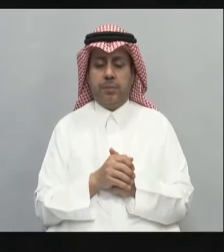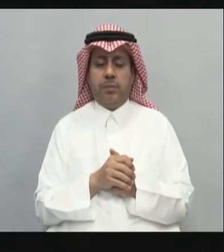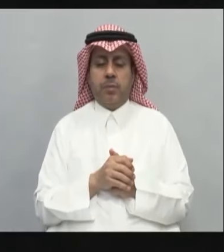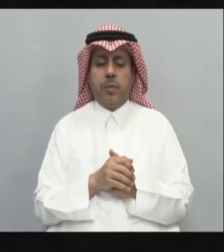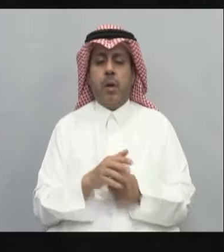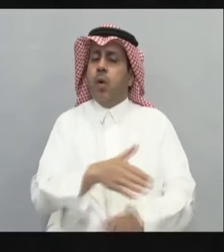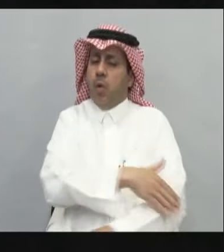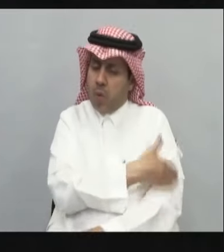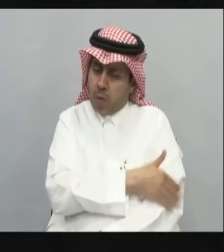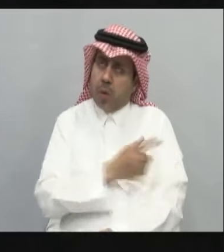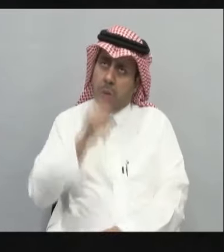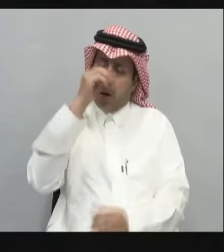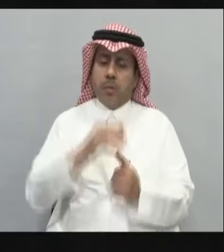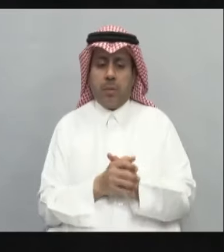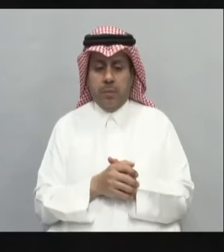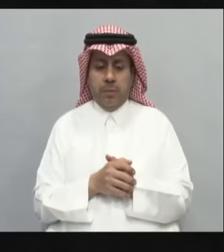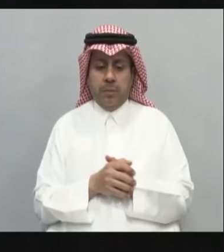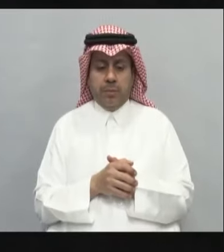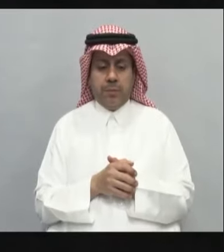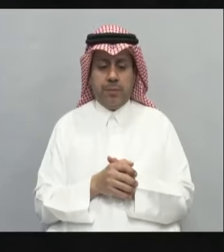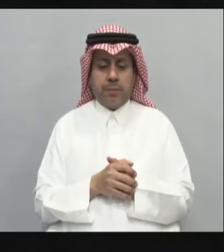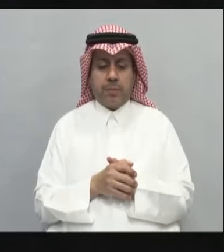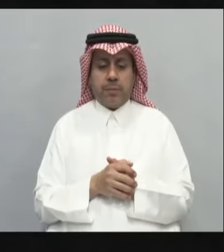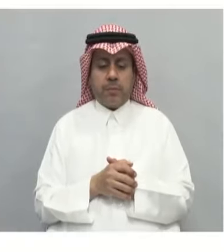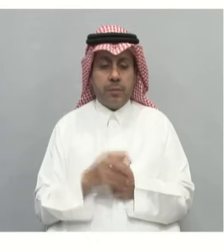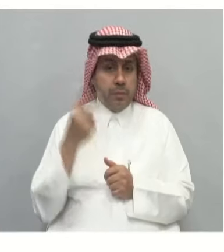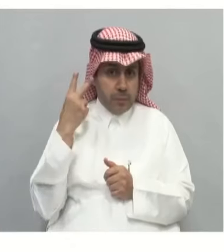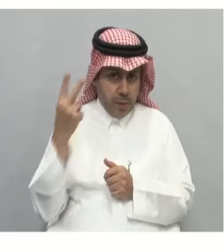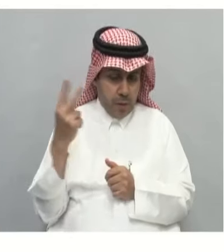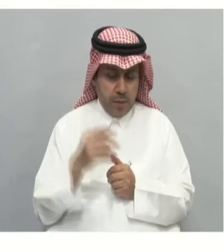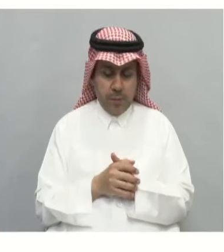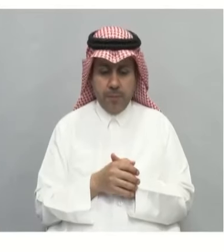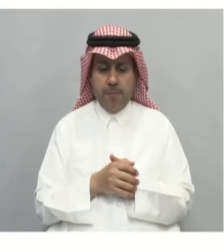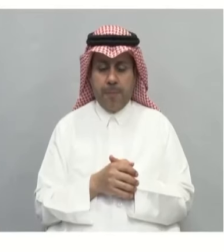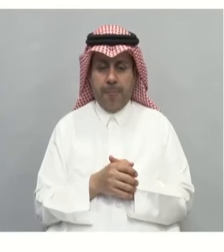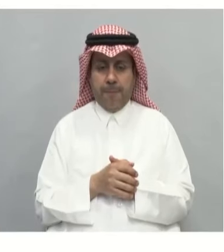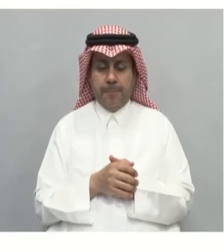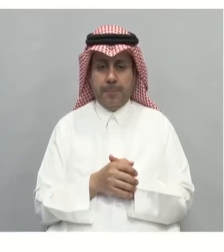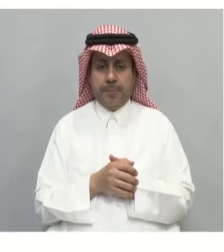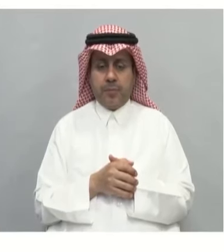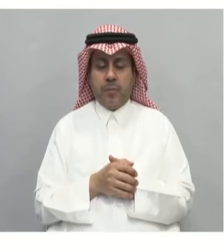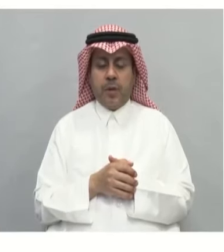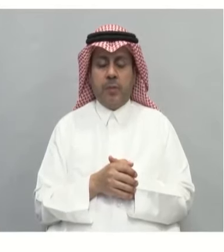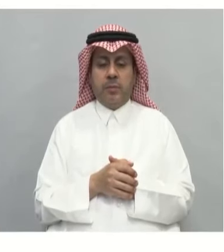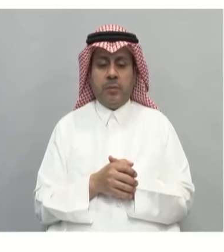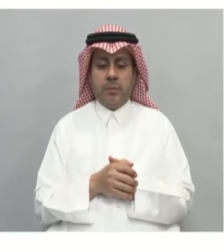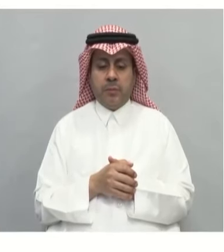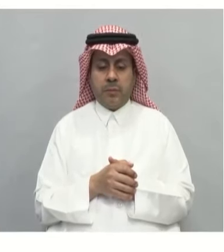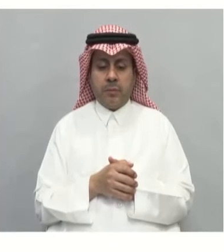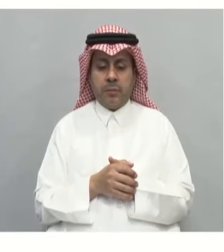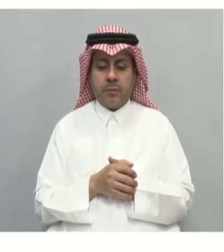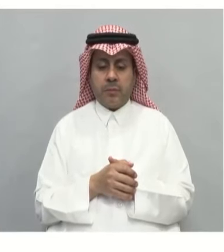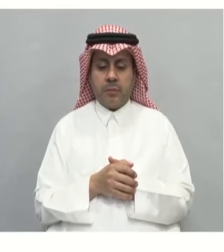عذر اباح له التخلف عن صلاه الجماعه الثاني الذي يباح له